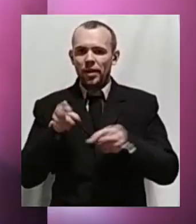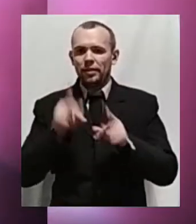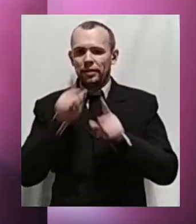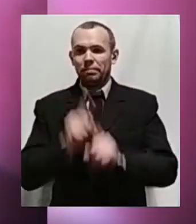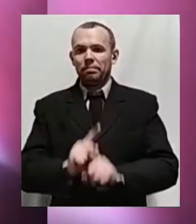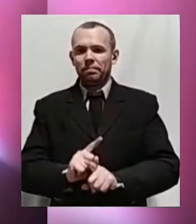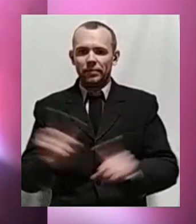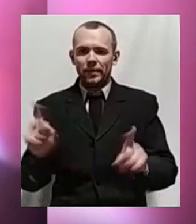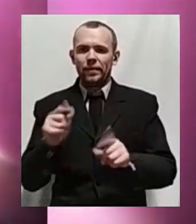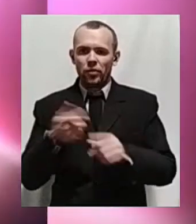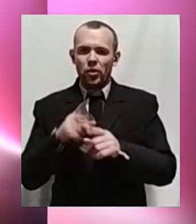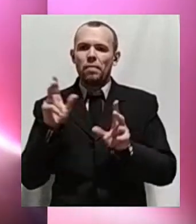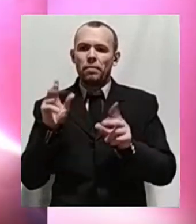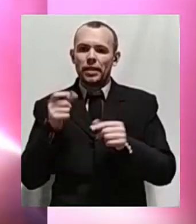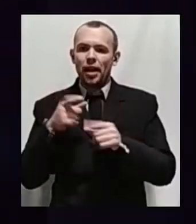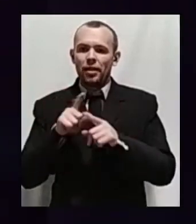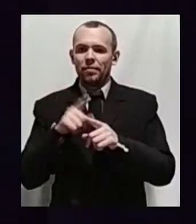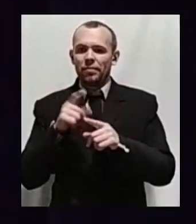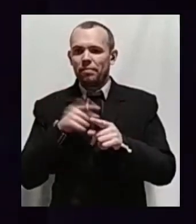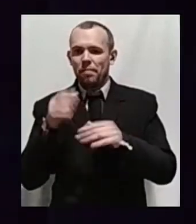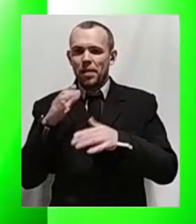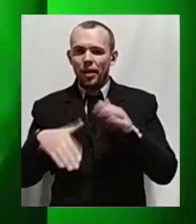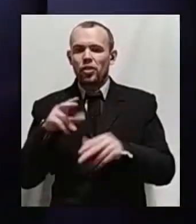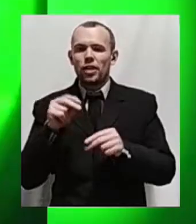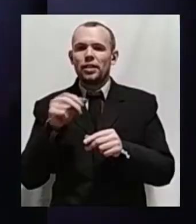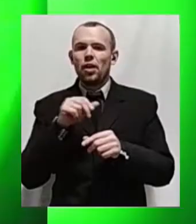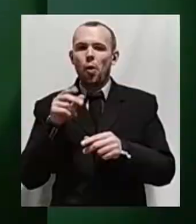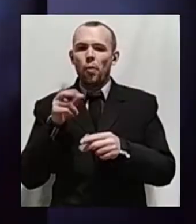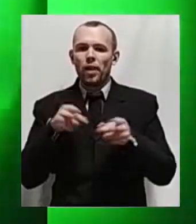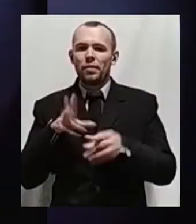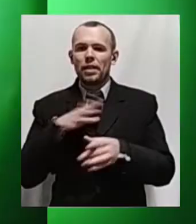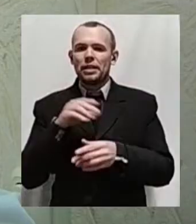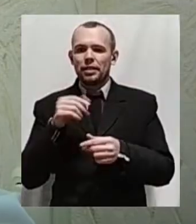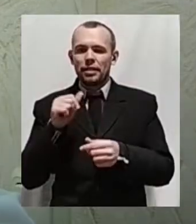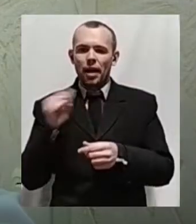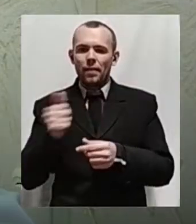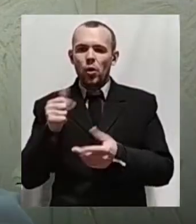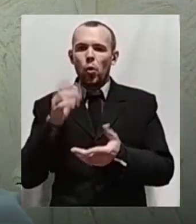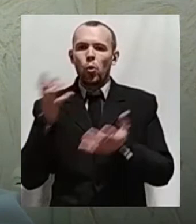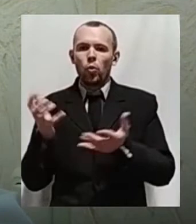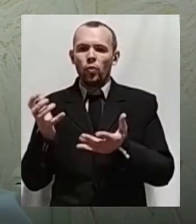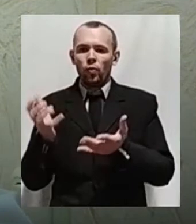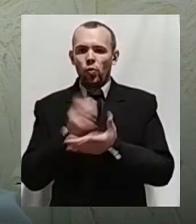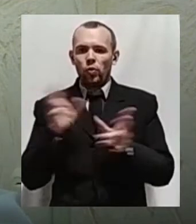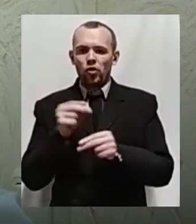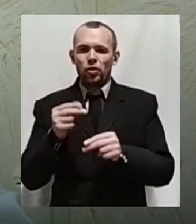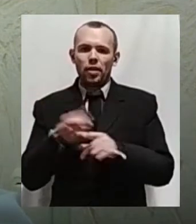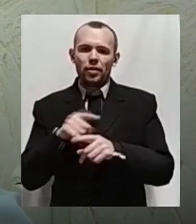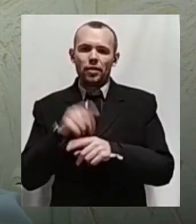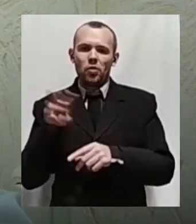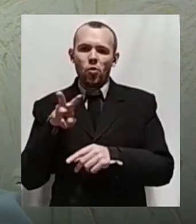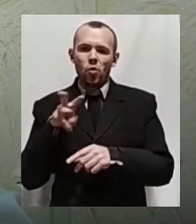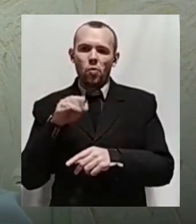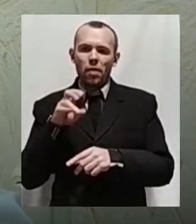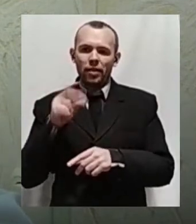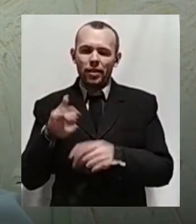з Інститутом електрозварювання імені Євгена Патона. Сітківка пацієнтки прилягла на місце. Це дозволило пацієнтці вже в перші дні